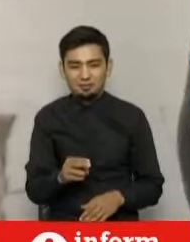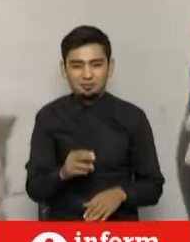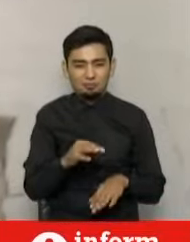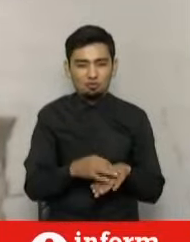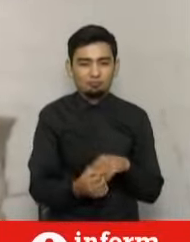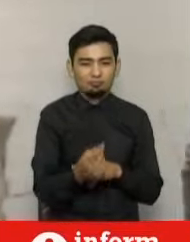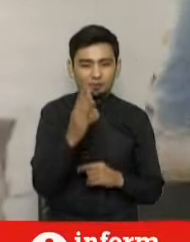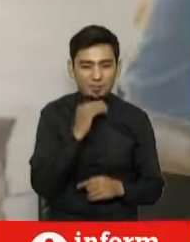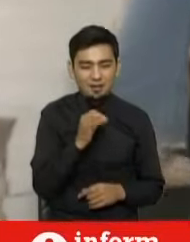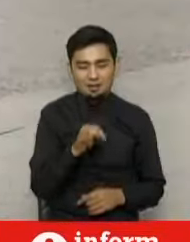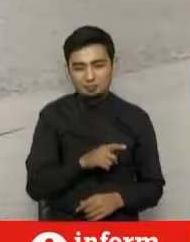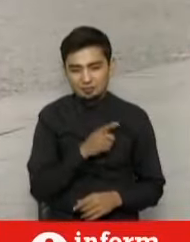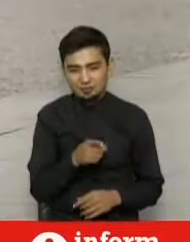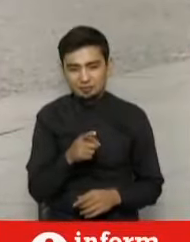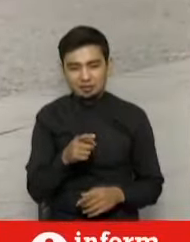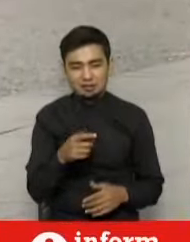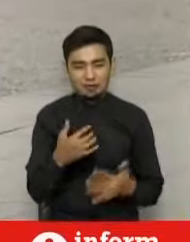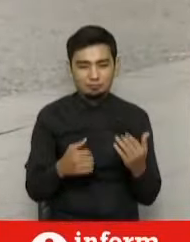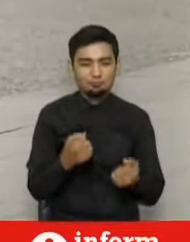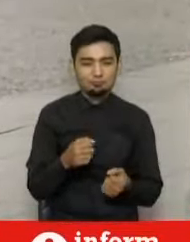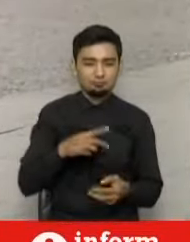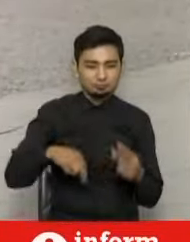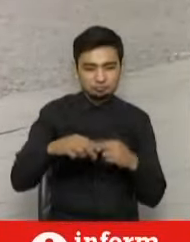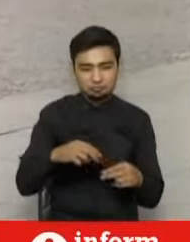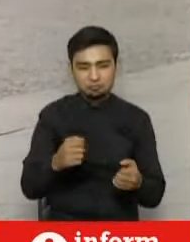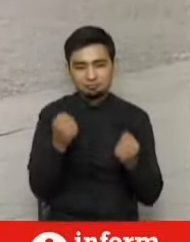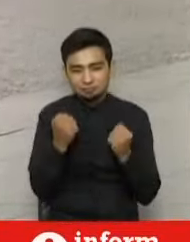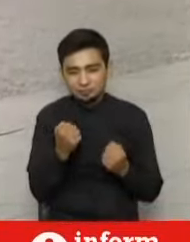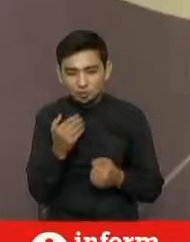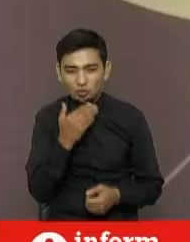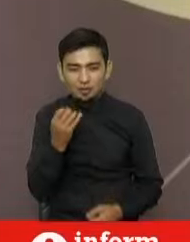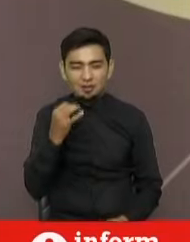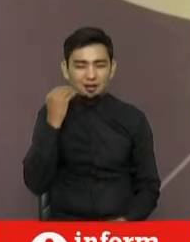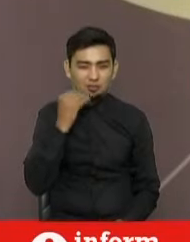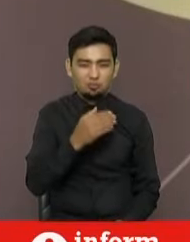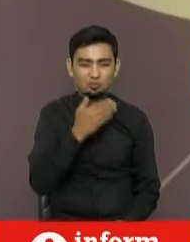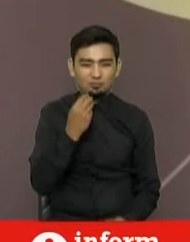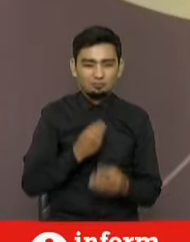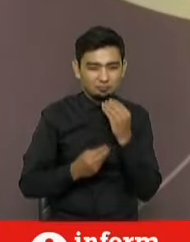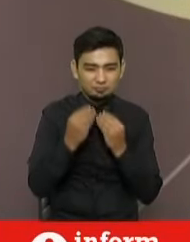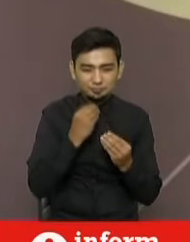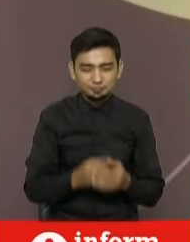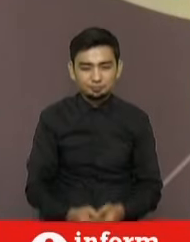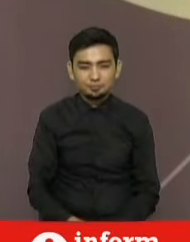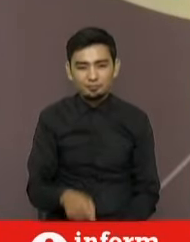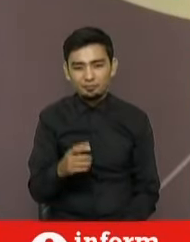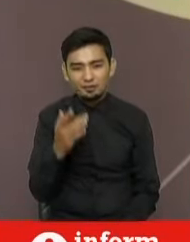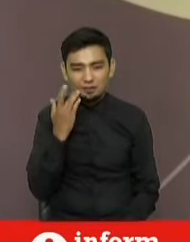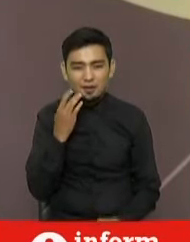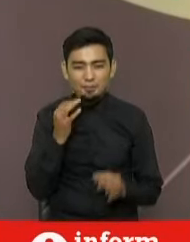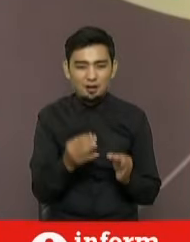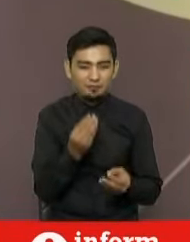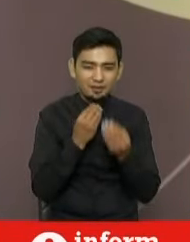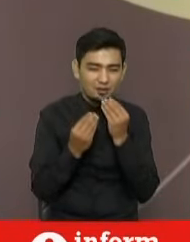причиной специалисты называют низкую физическую активность и некачественную пищу. это пассивный образ жизни. Во-первых, во-вторых, неправильная